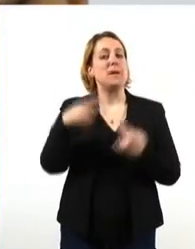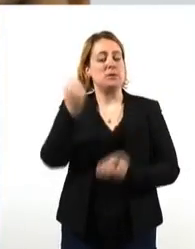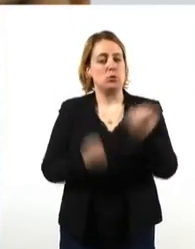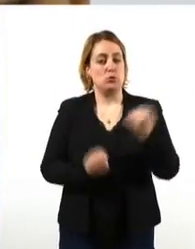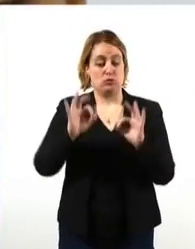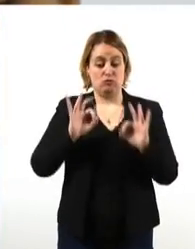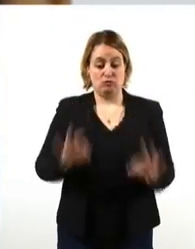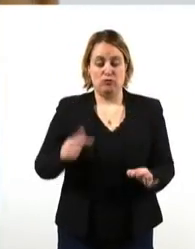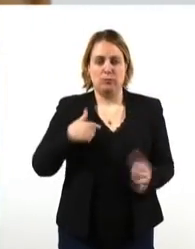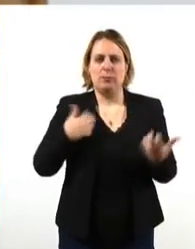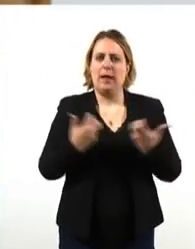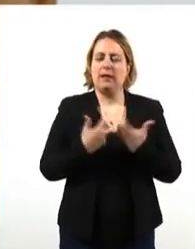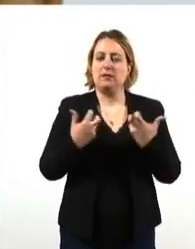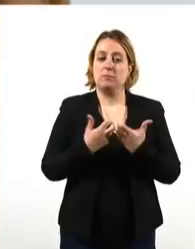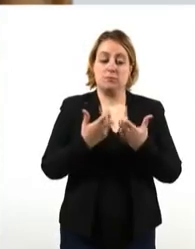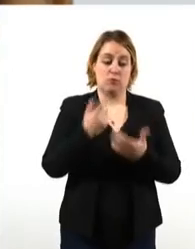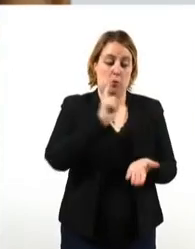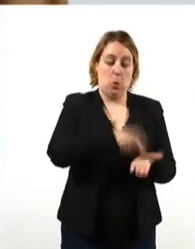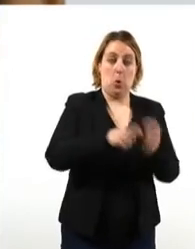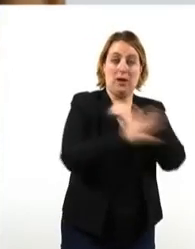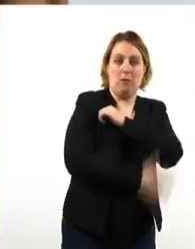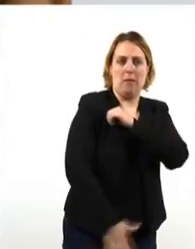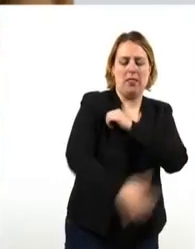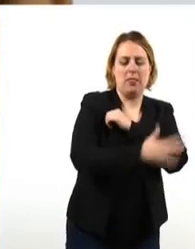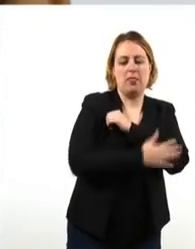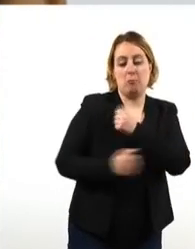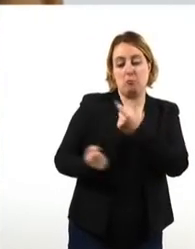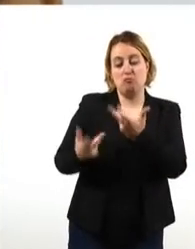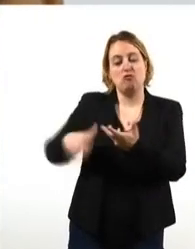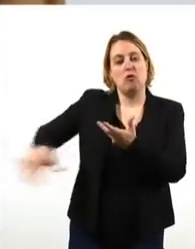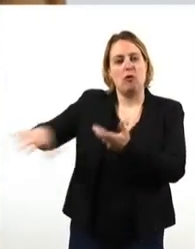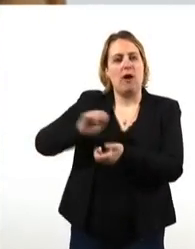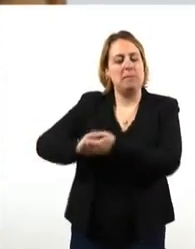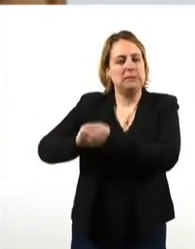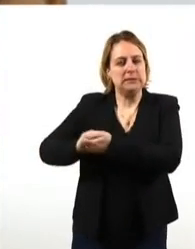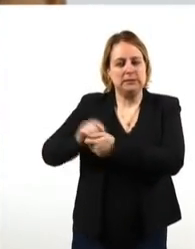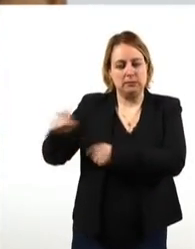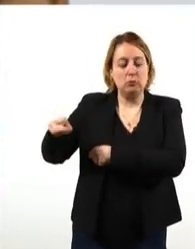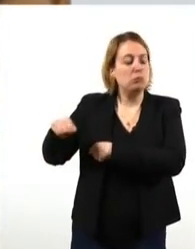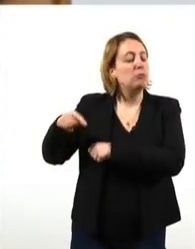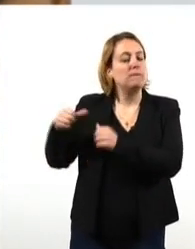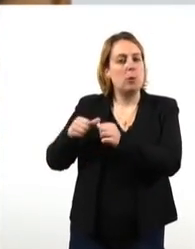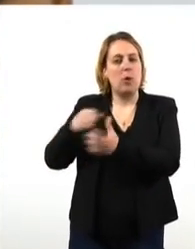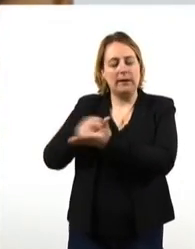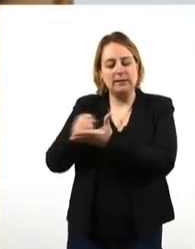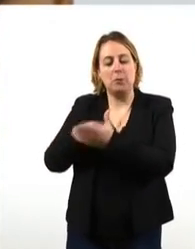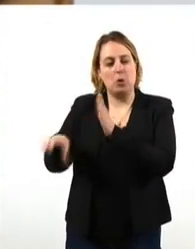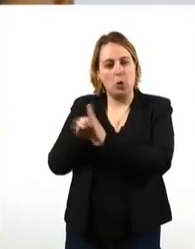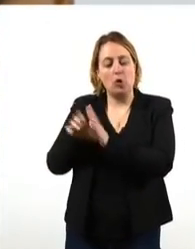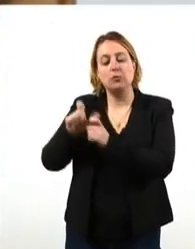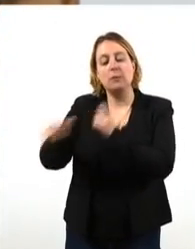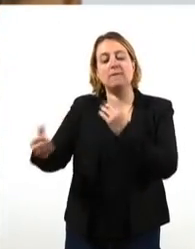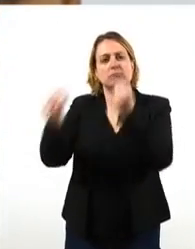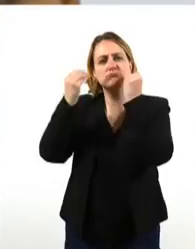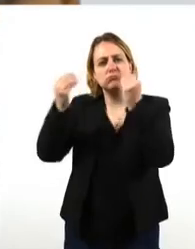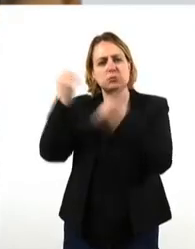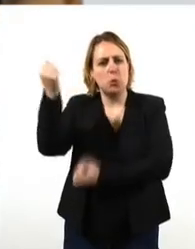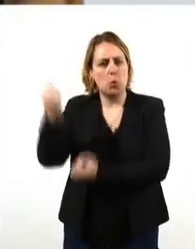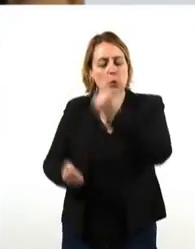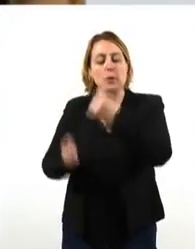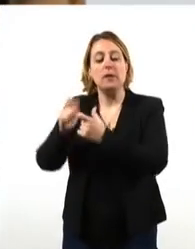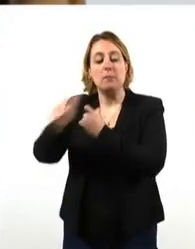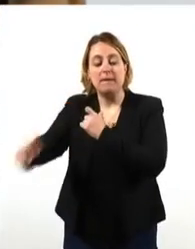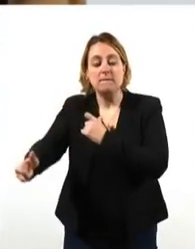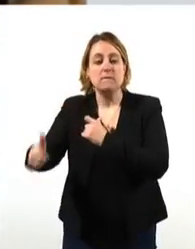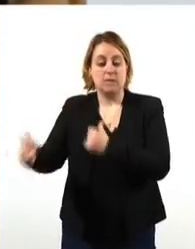j'ai l'exemple en campagne du coup de plusieurs amis qui ont passé leur code, ont fait leurs heures de conduite Et là,